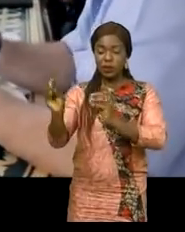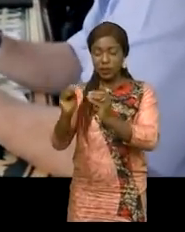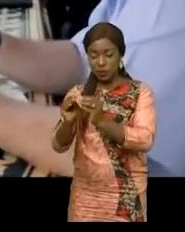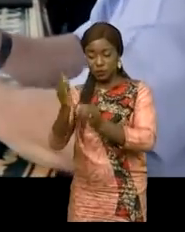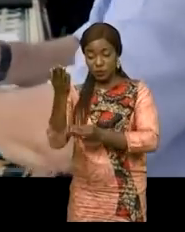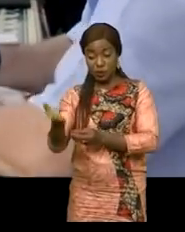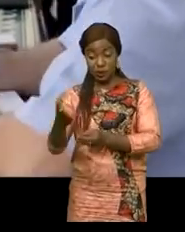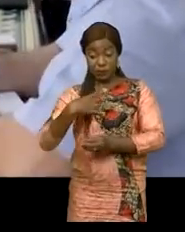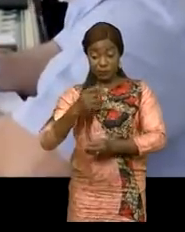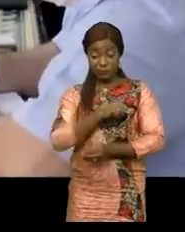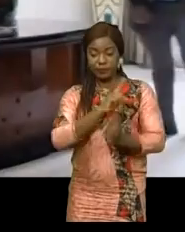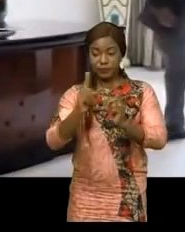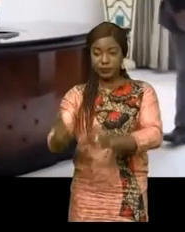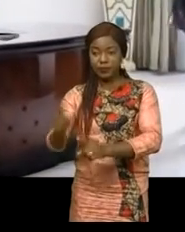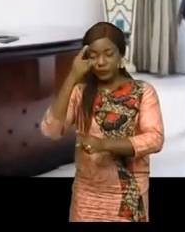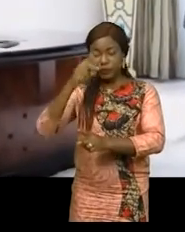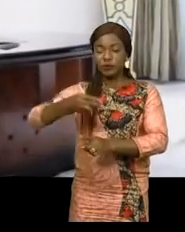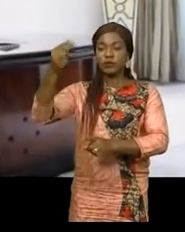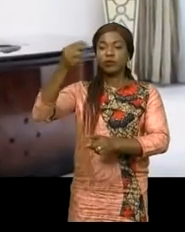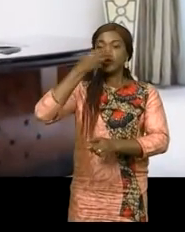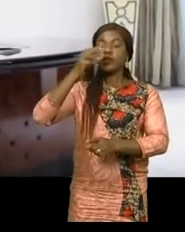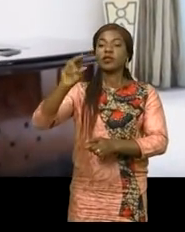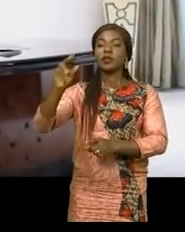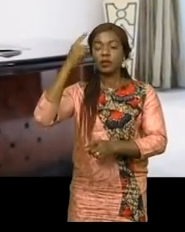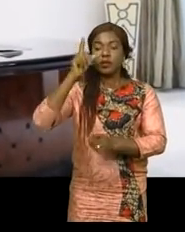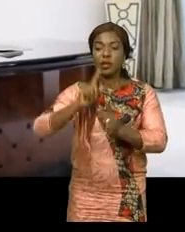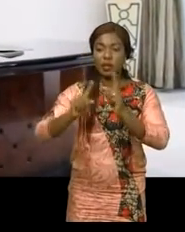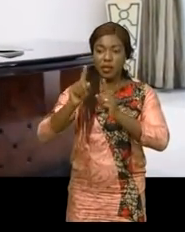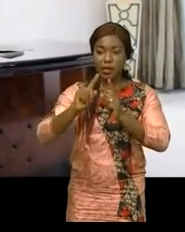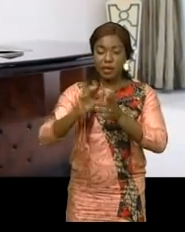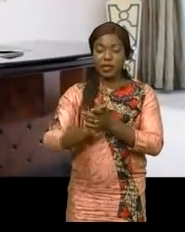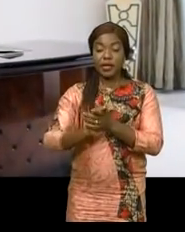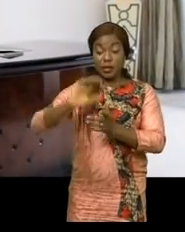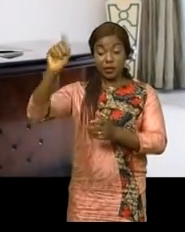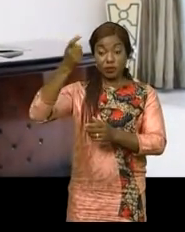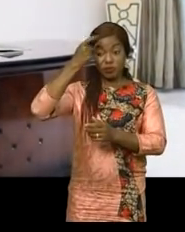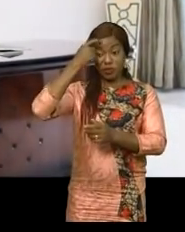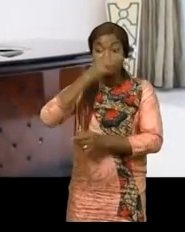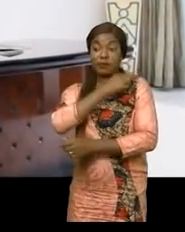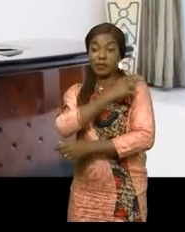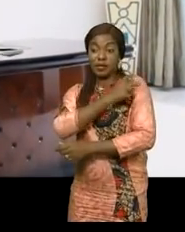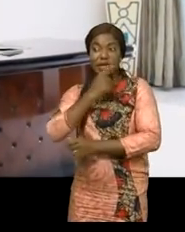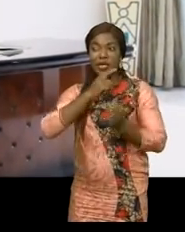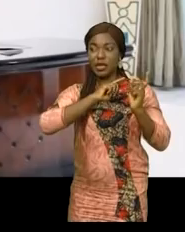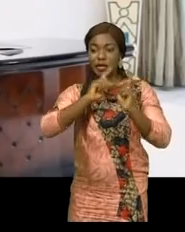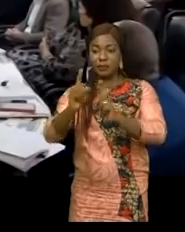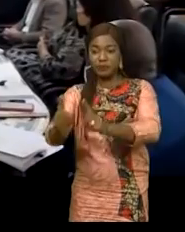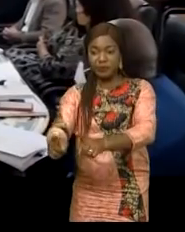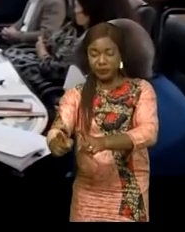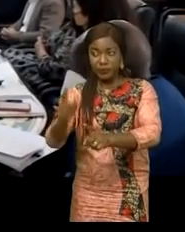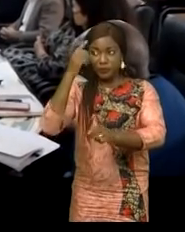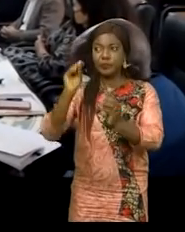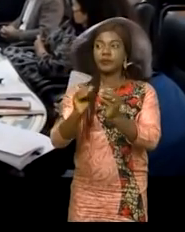l'ensemble de la province du nord-kivu l'appel a été lancé par les gouverneurs les l'etna général constante des marges au cours d'une audience